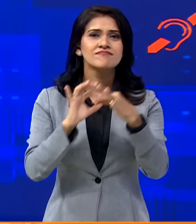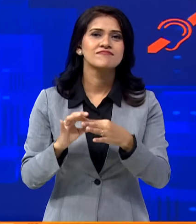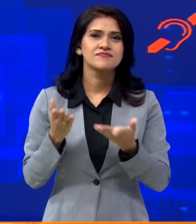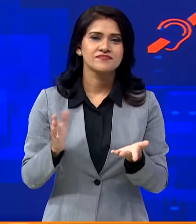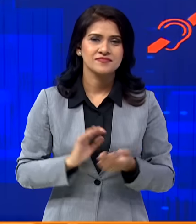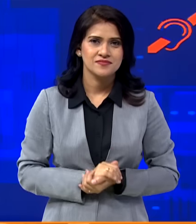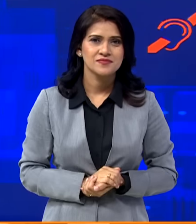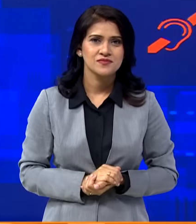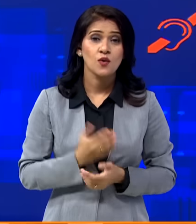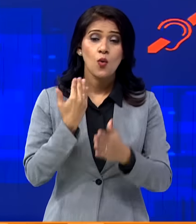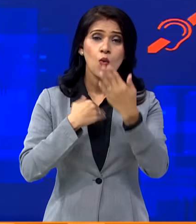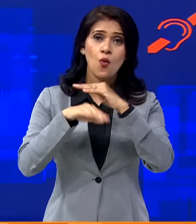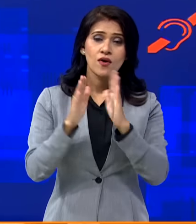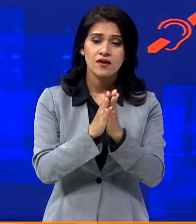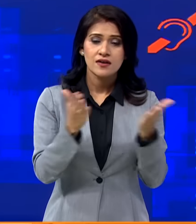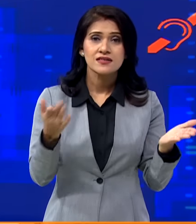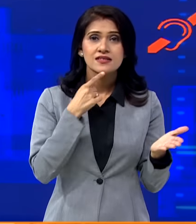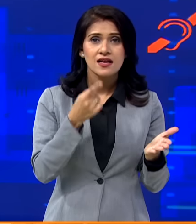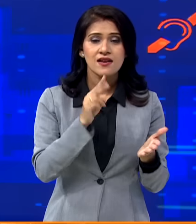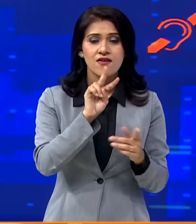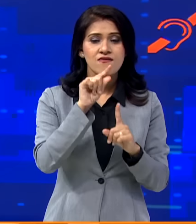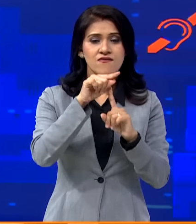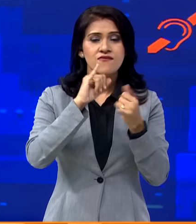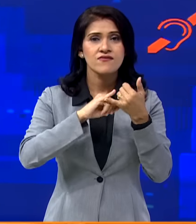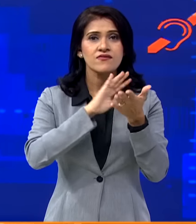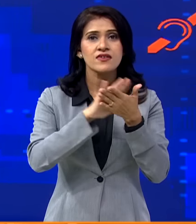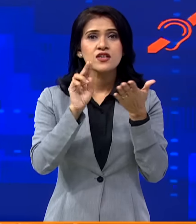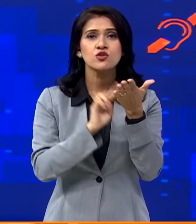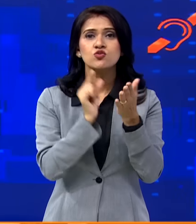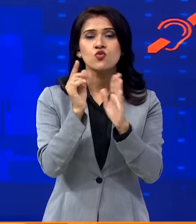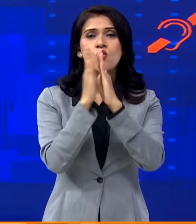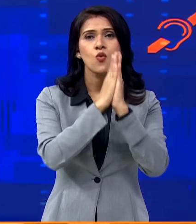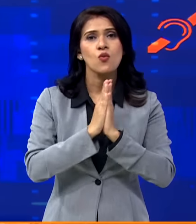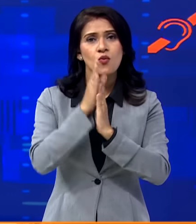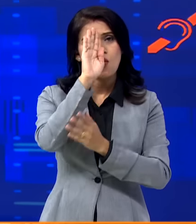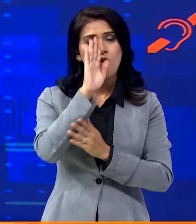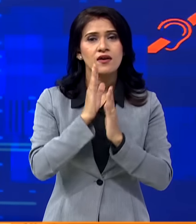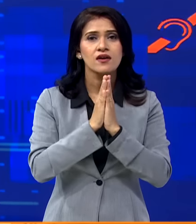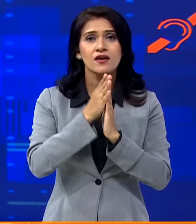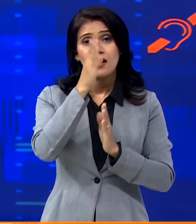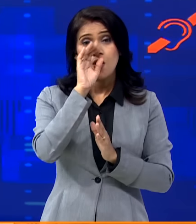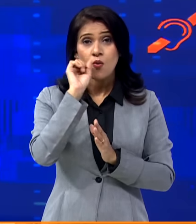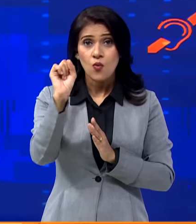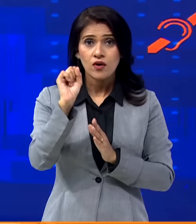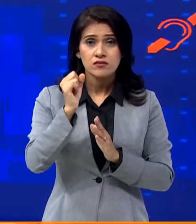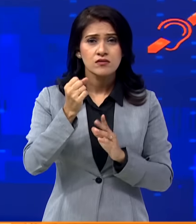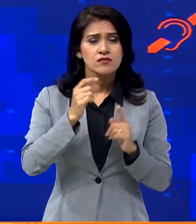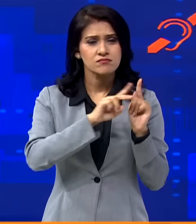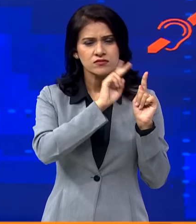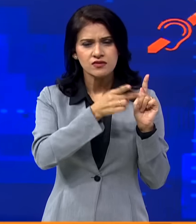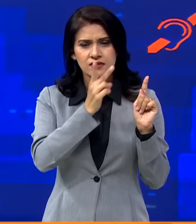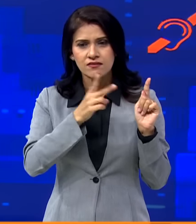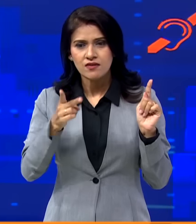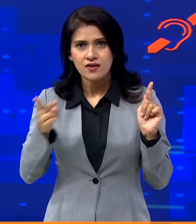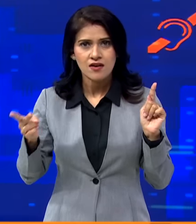है कि भगवान विष्णु के 10 अवतार होंगे जो धरती पर आकर के अधर्म का नाश करेंगे धर्म की पुनर स्थापना